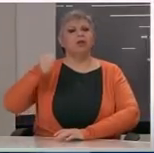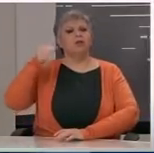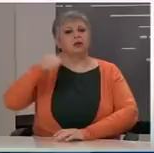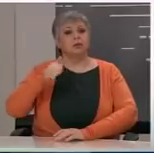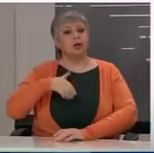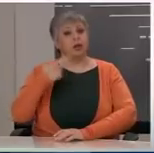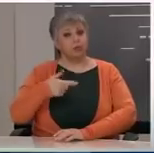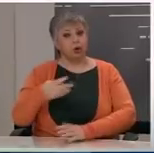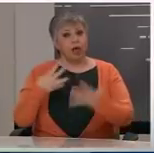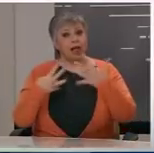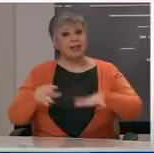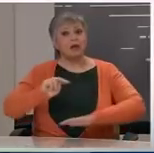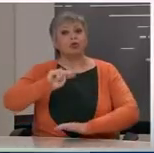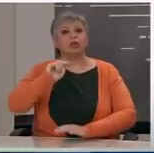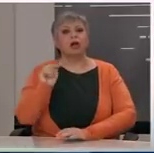900 ευρώ